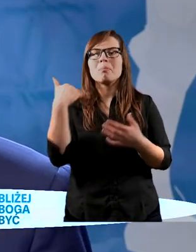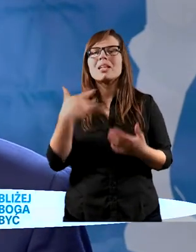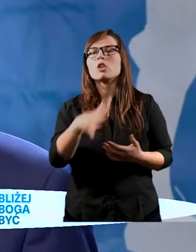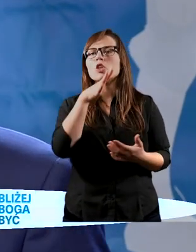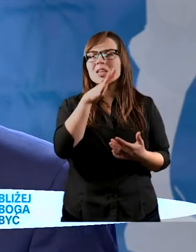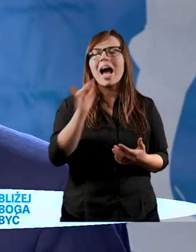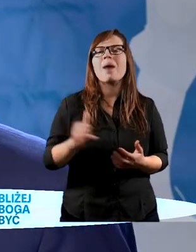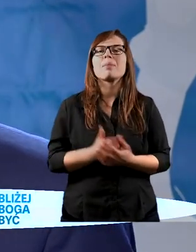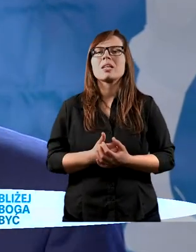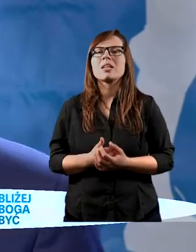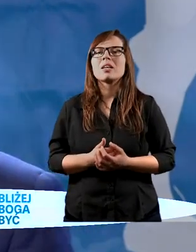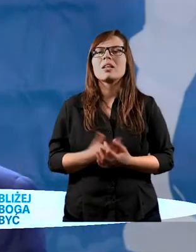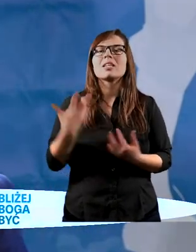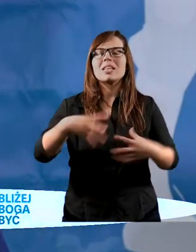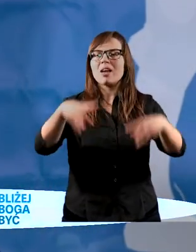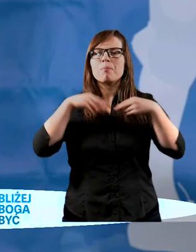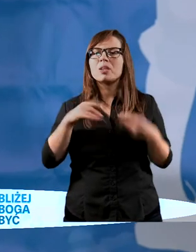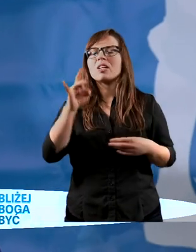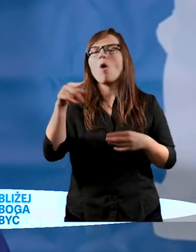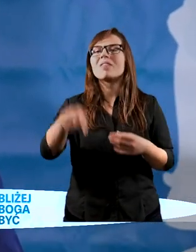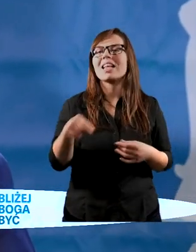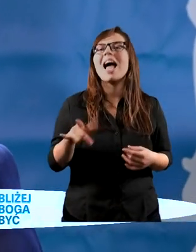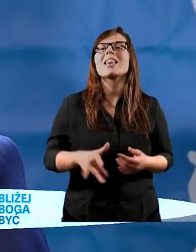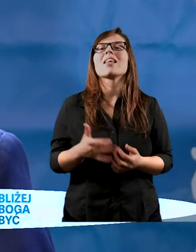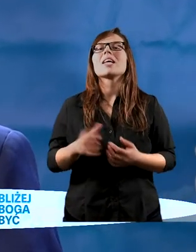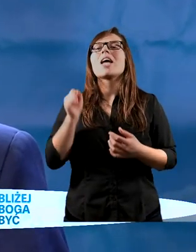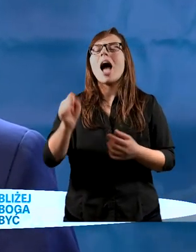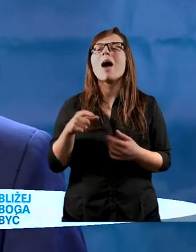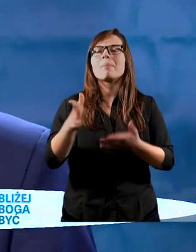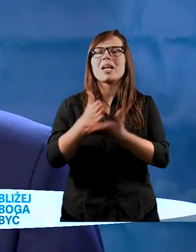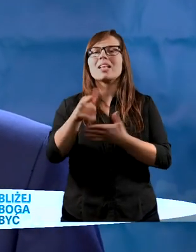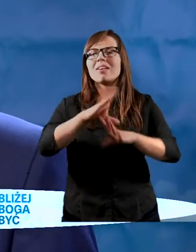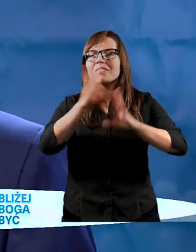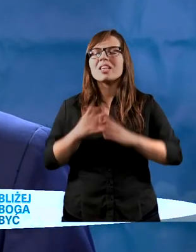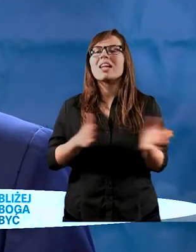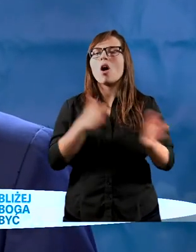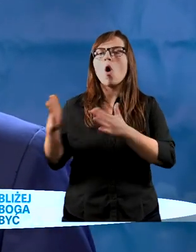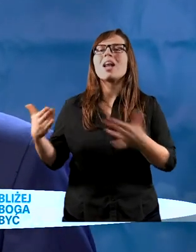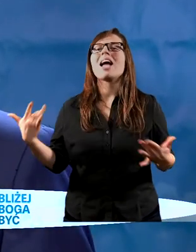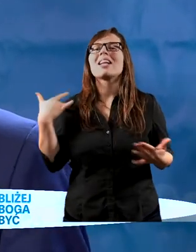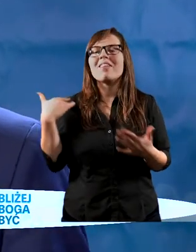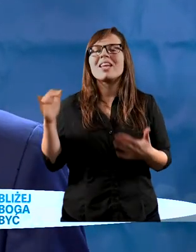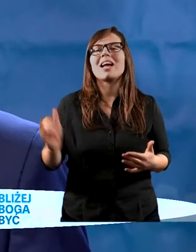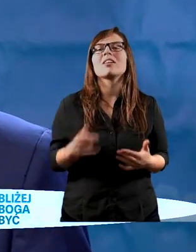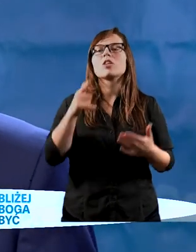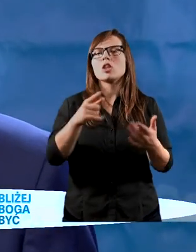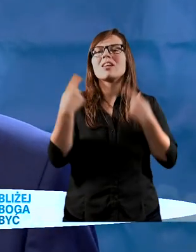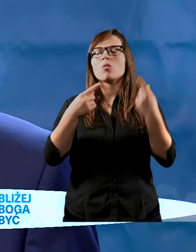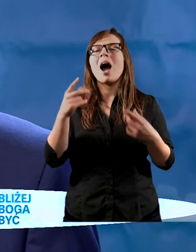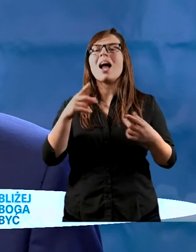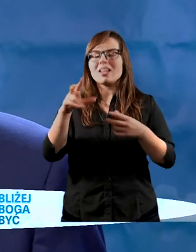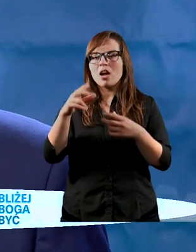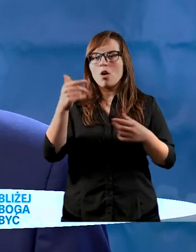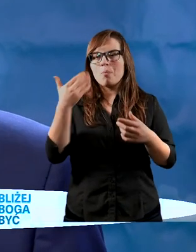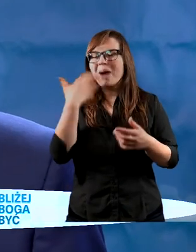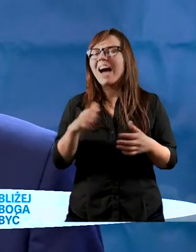Żydami. Nie przyjęli go wtedy, a przez te wszystkie kolejne wieki ta sytuacja odrzucenia jeszcze